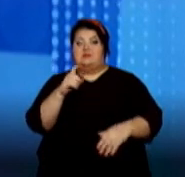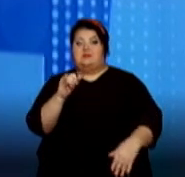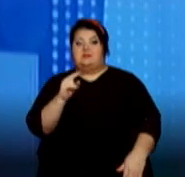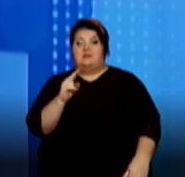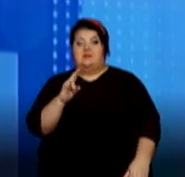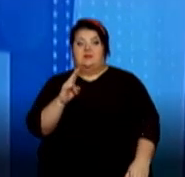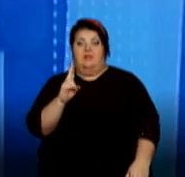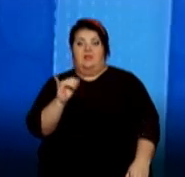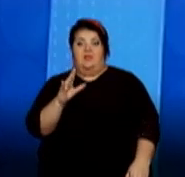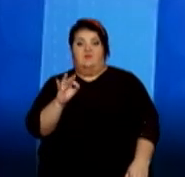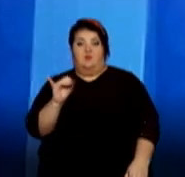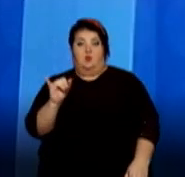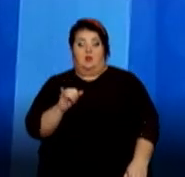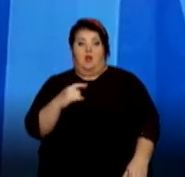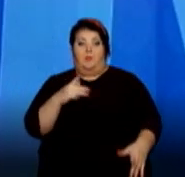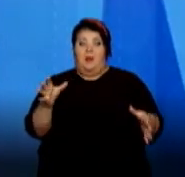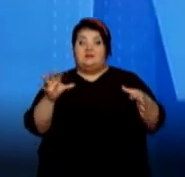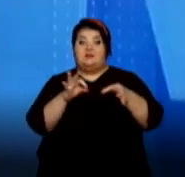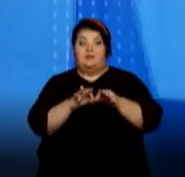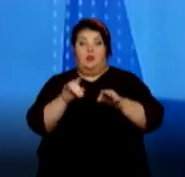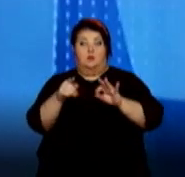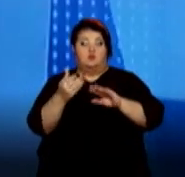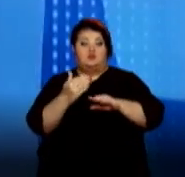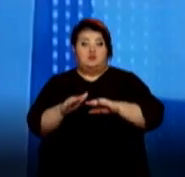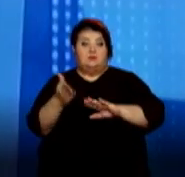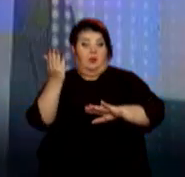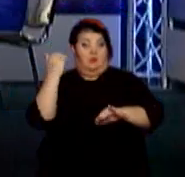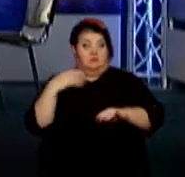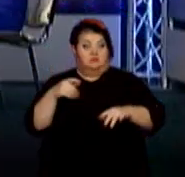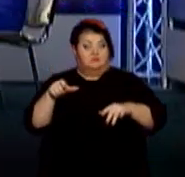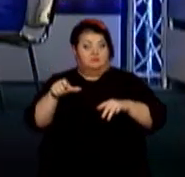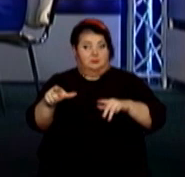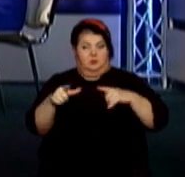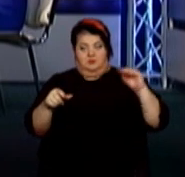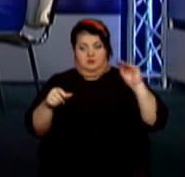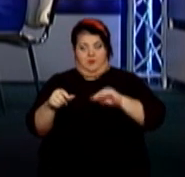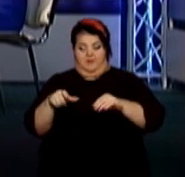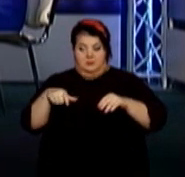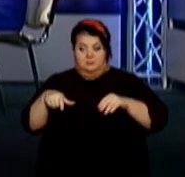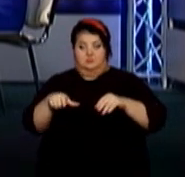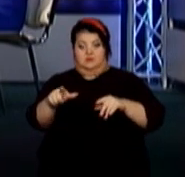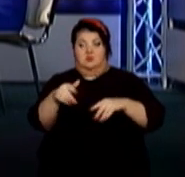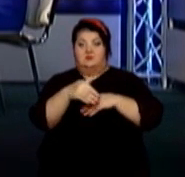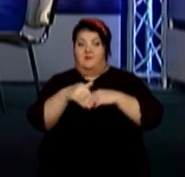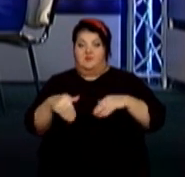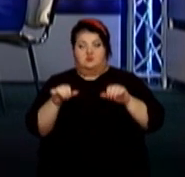з'єднали ту частину, яка була побудована ще в 2009 році, вже з вулиці Зіньківської. Тож по цій вулиці